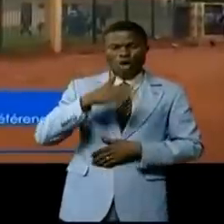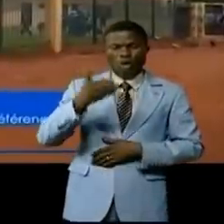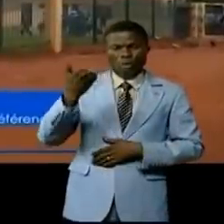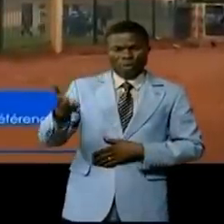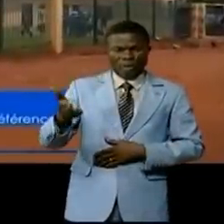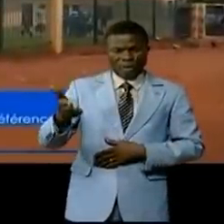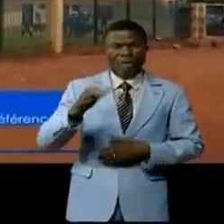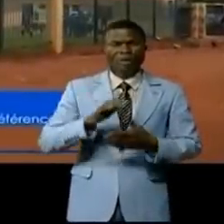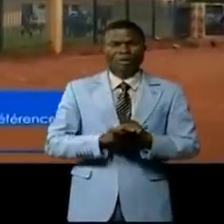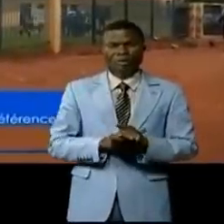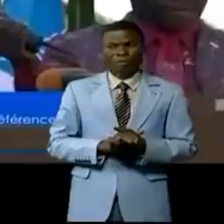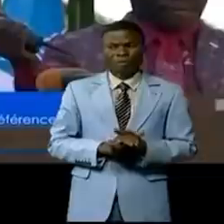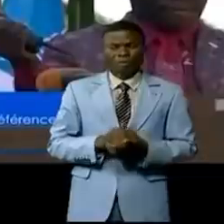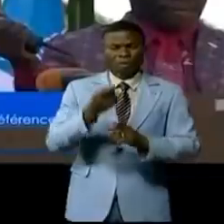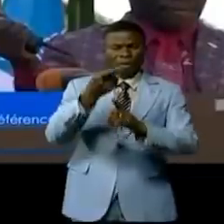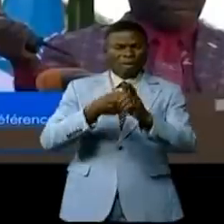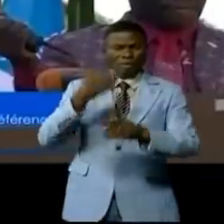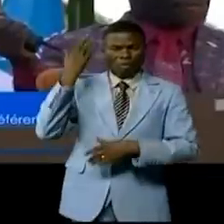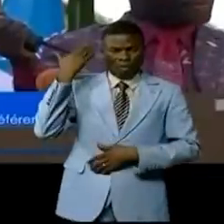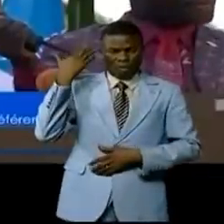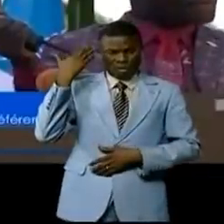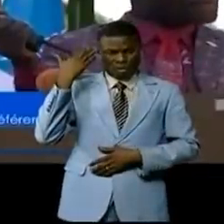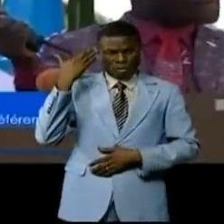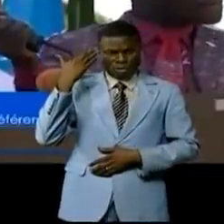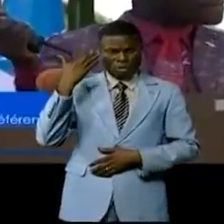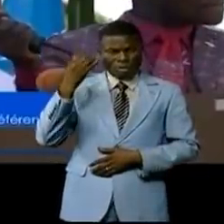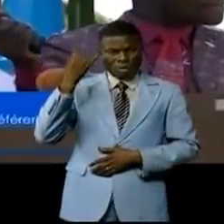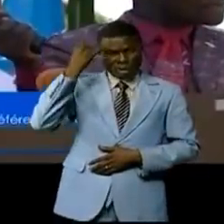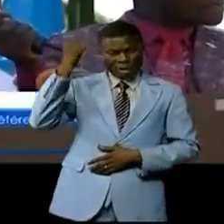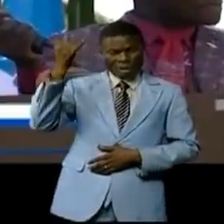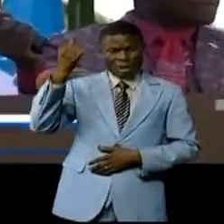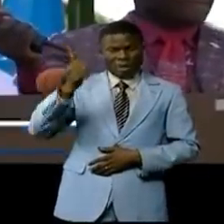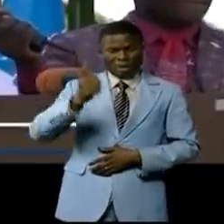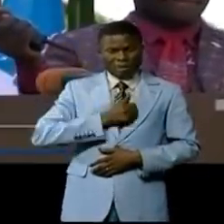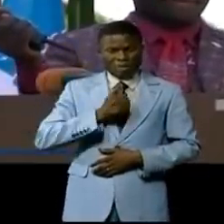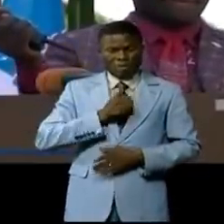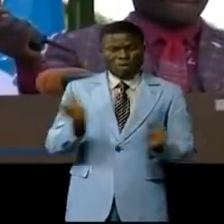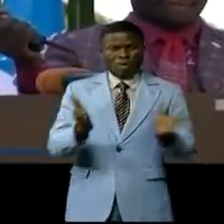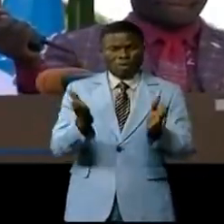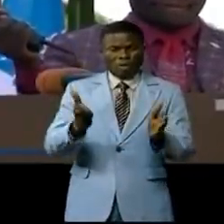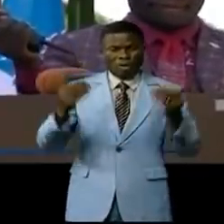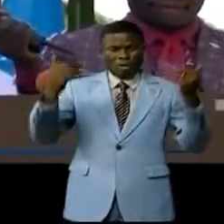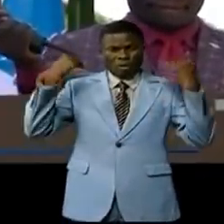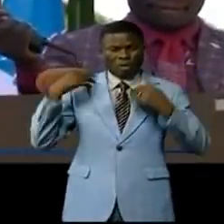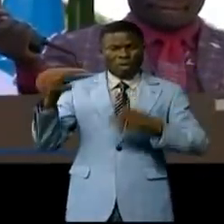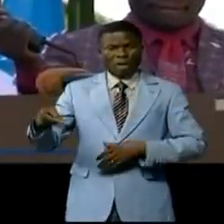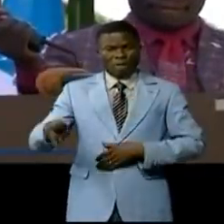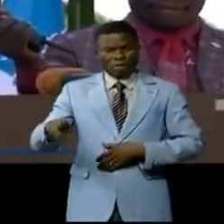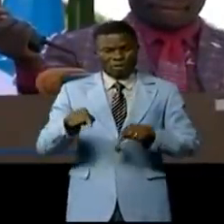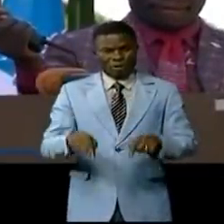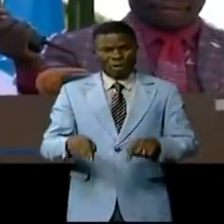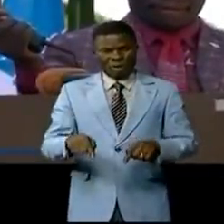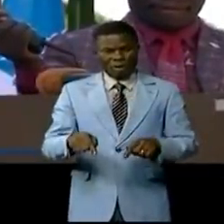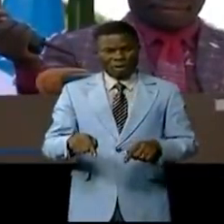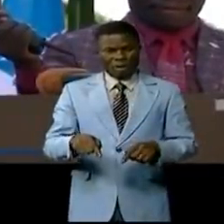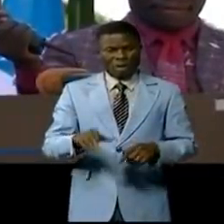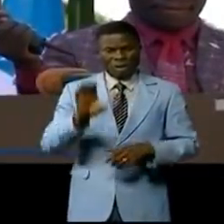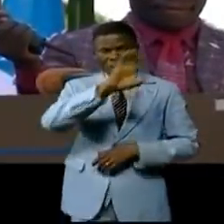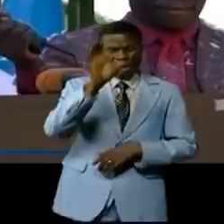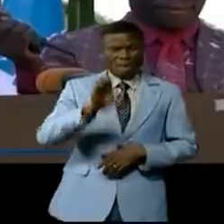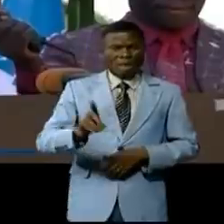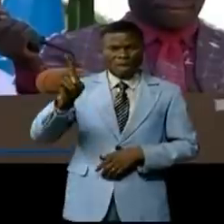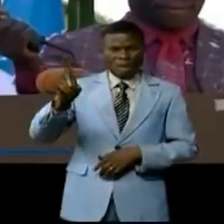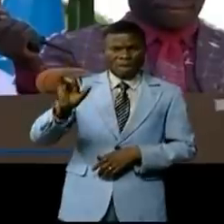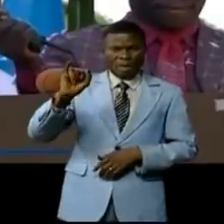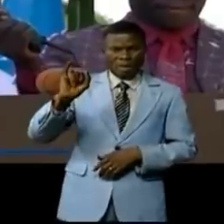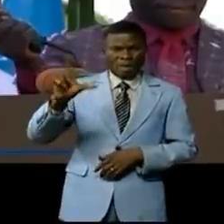référence. Il y a quelques mois, sous mon leadership avec les encouragements des autorités provinciales, la commune de Dilala s'est